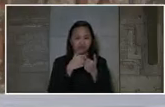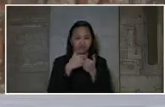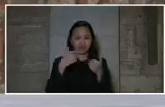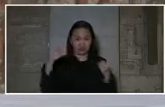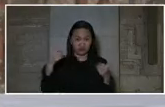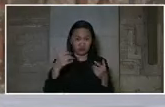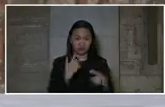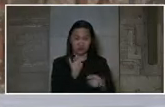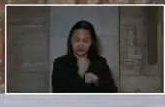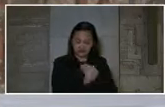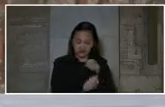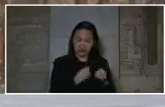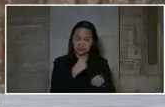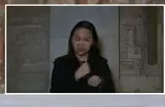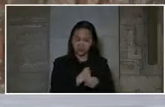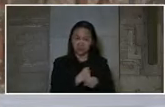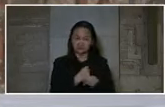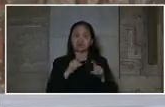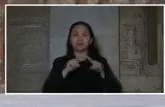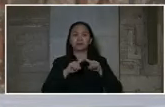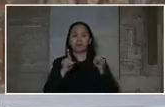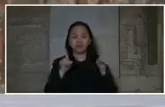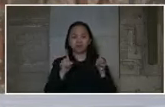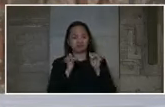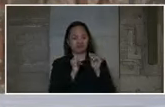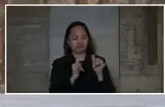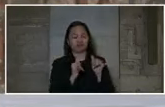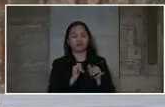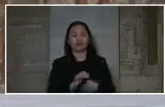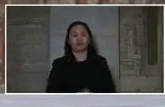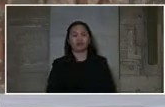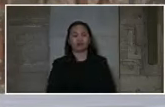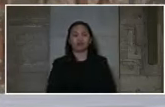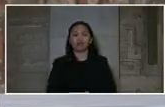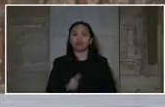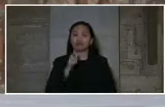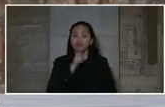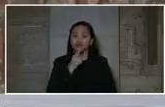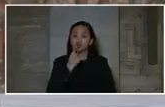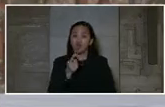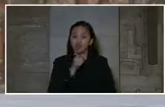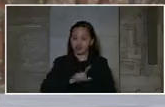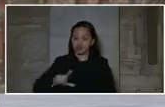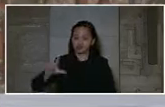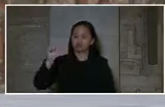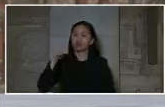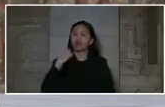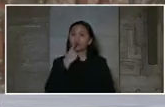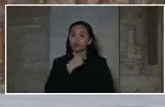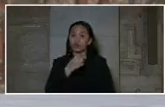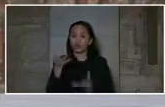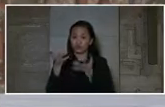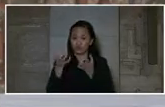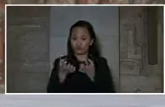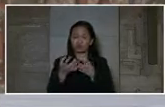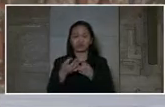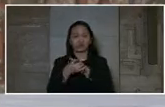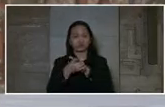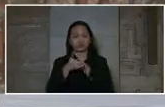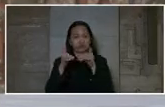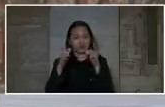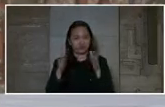In fact, sabi ng Panginoon, anyone who wants to be my disciple must carry his